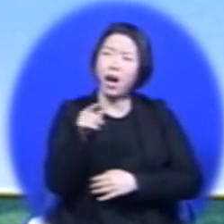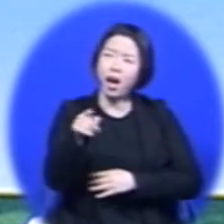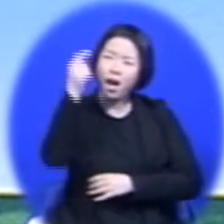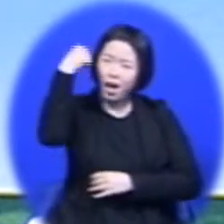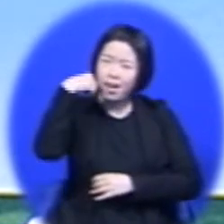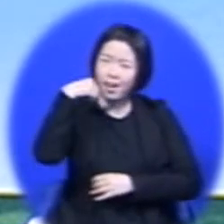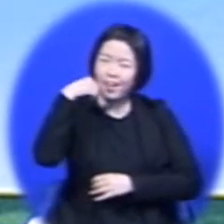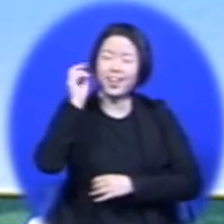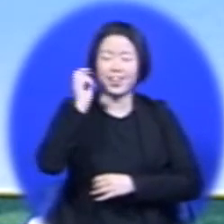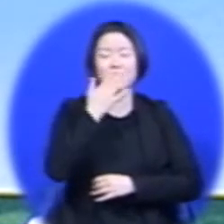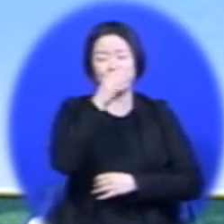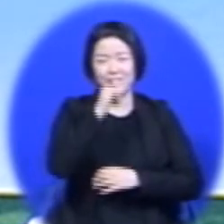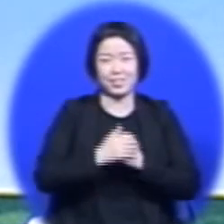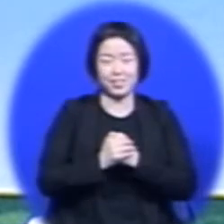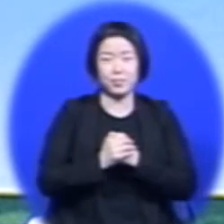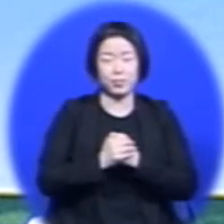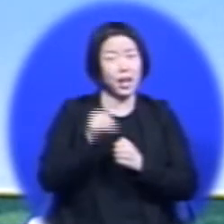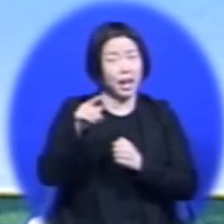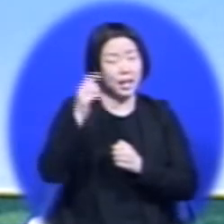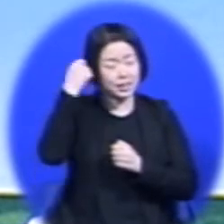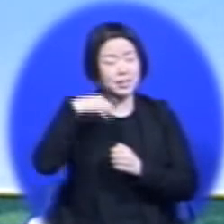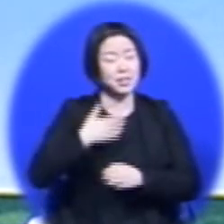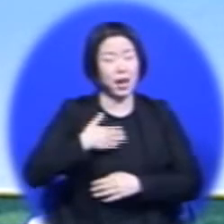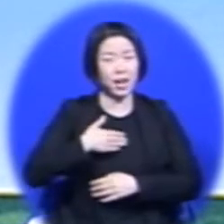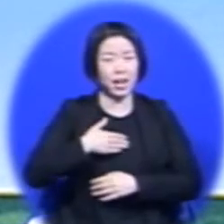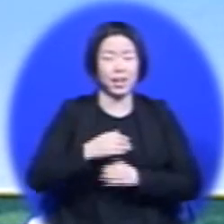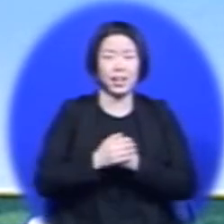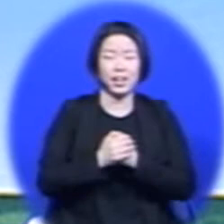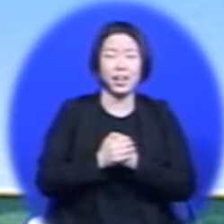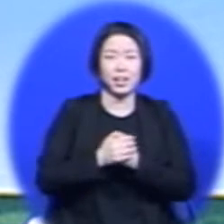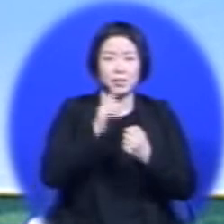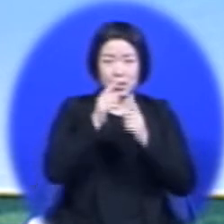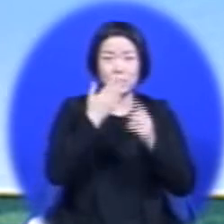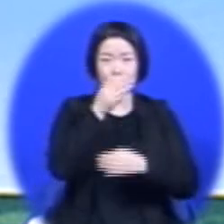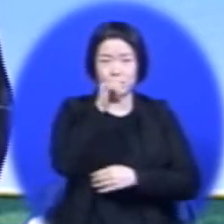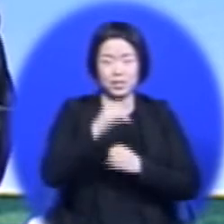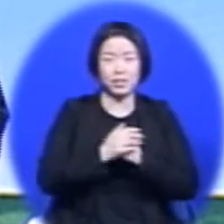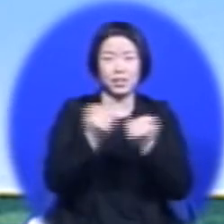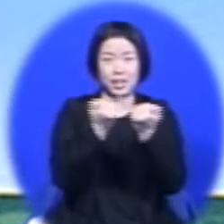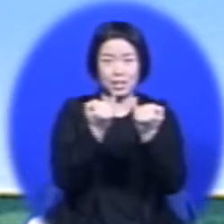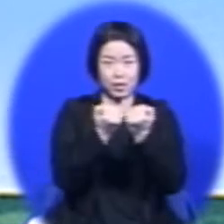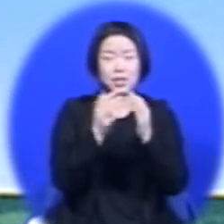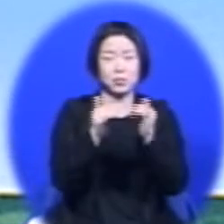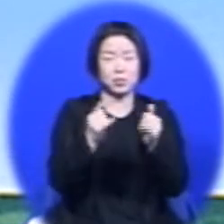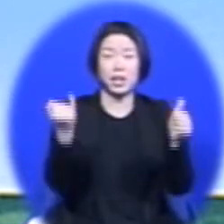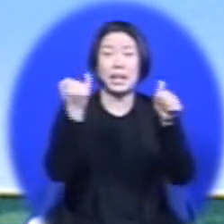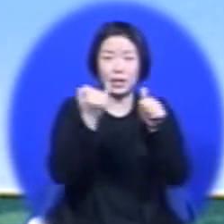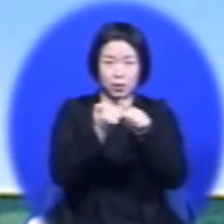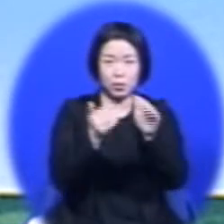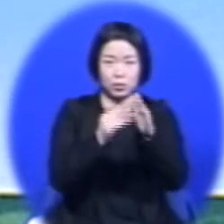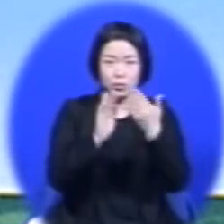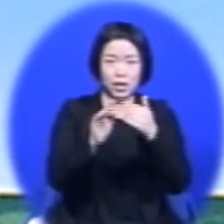모르겠습니다. 네. 아, 그래, 그 느낌이야. 내가 그 느낌을 알지. 여자분들은 결혼해서